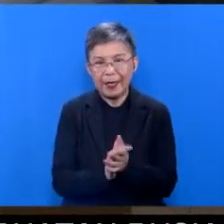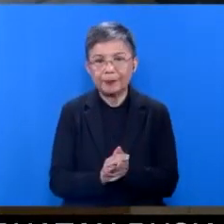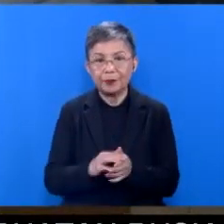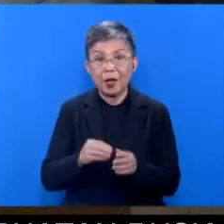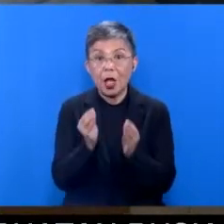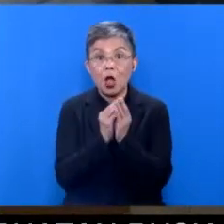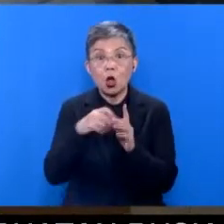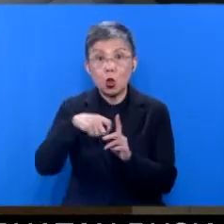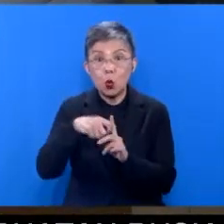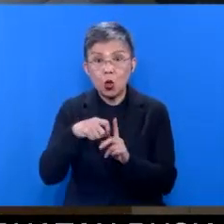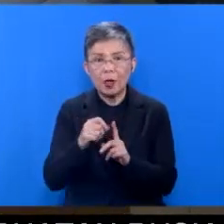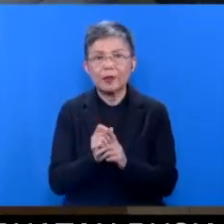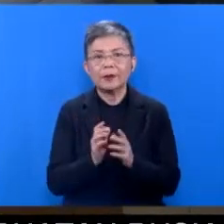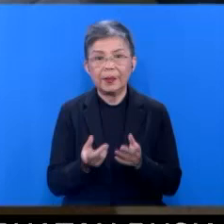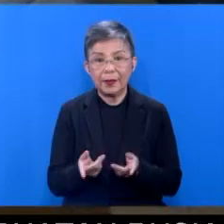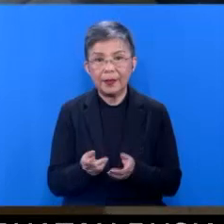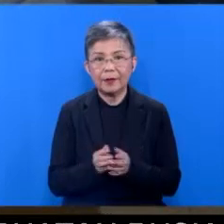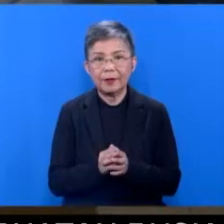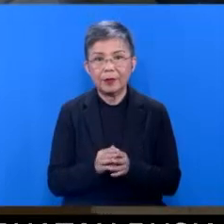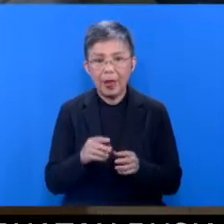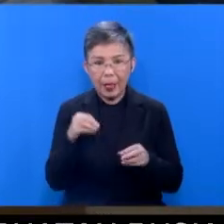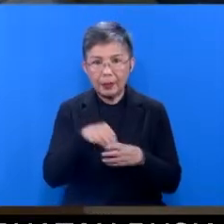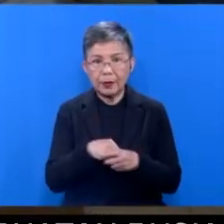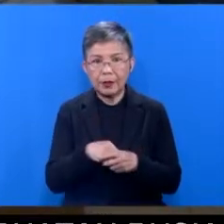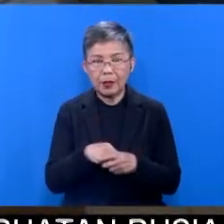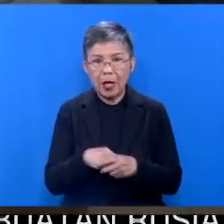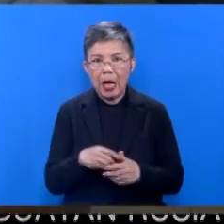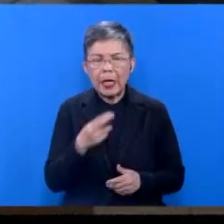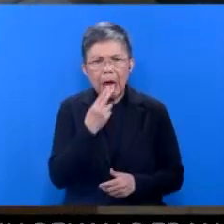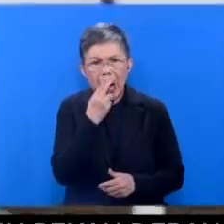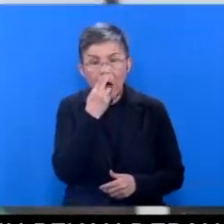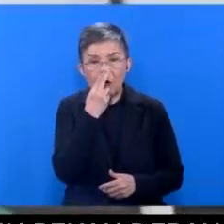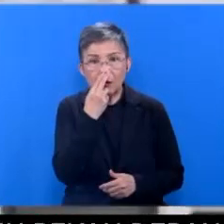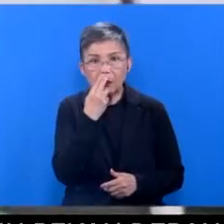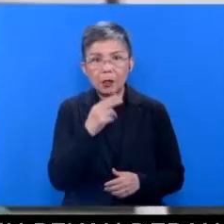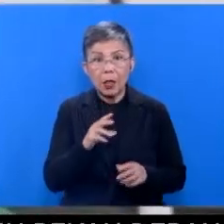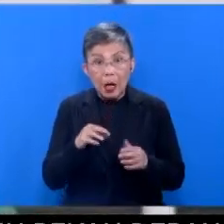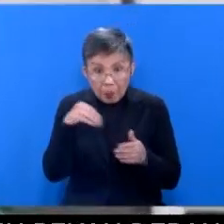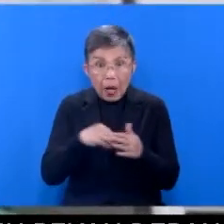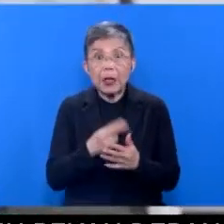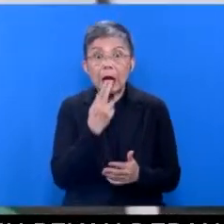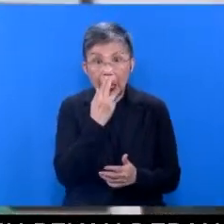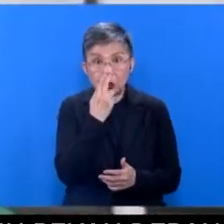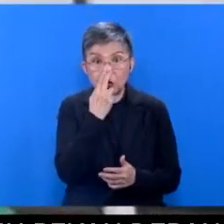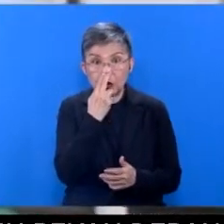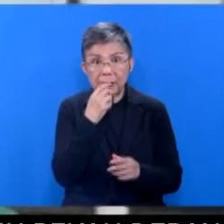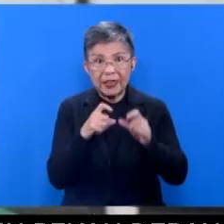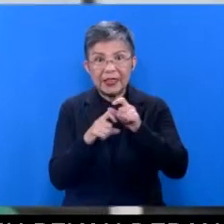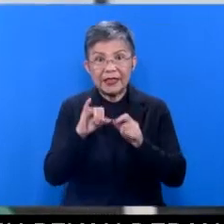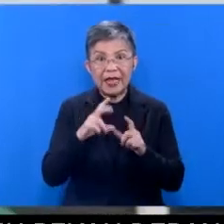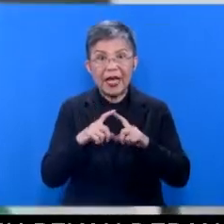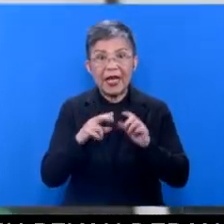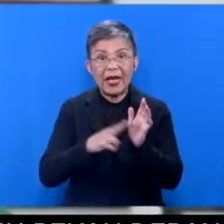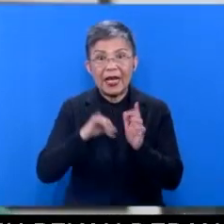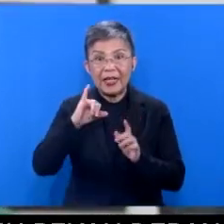alias pucung alias kepayang ini juga mengandung sianida. Si kluwek ini kita kenal ada yang disebut